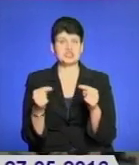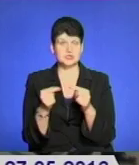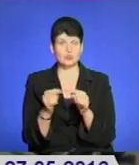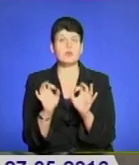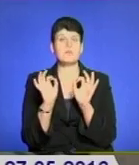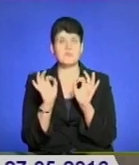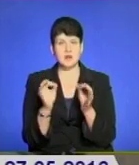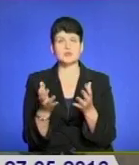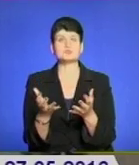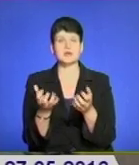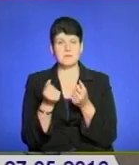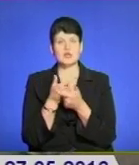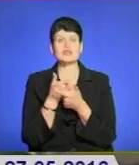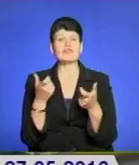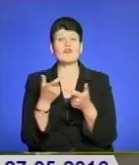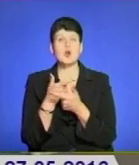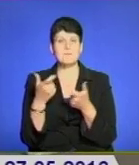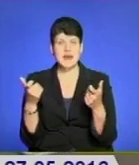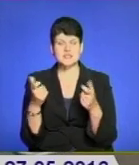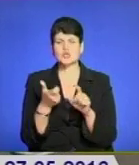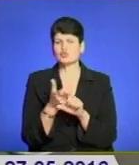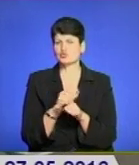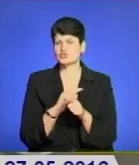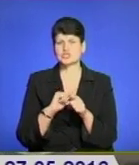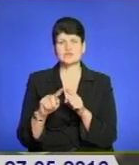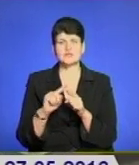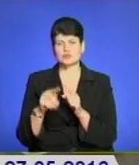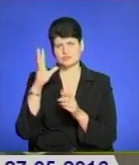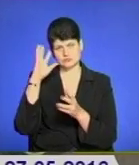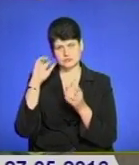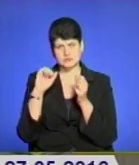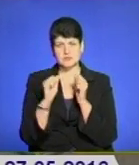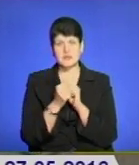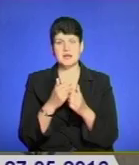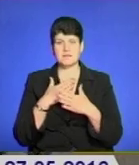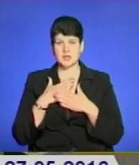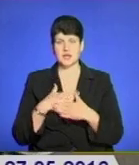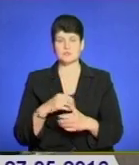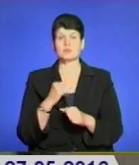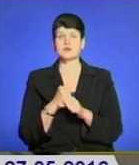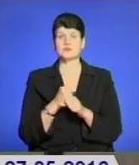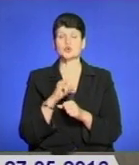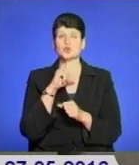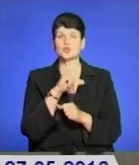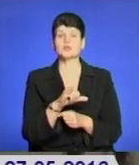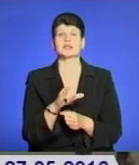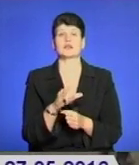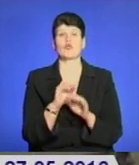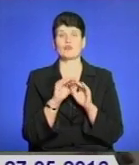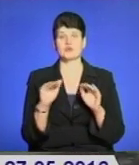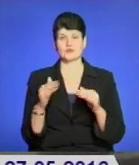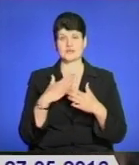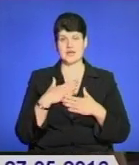правильно сприймають інформацію, вони дуже швидко її засвоюють і з ними дуже приємно працювати, тому що в них, порівняно з